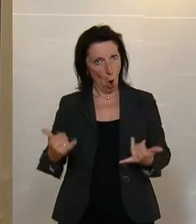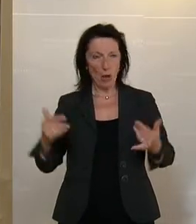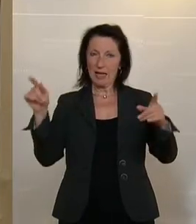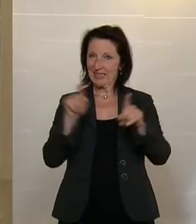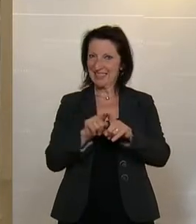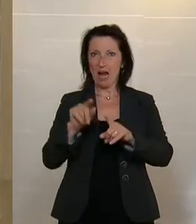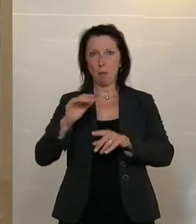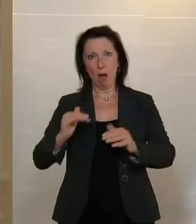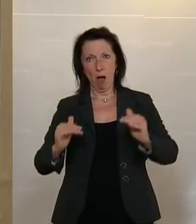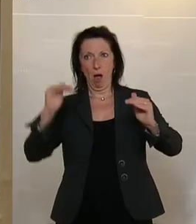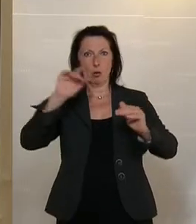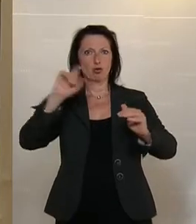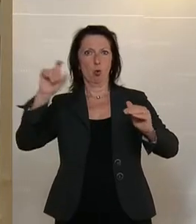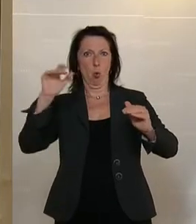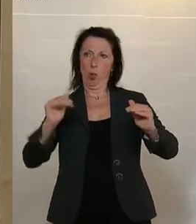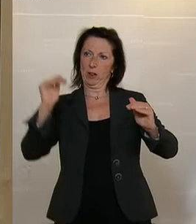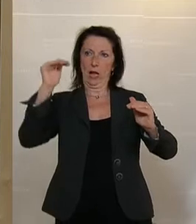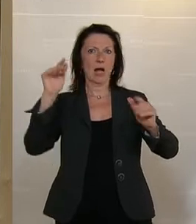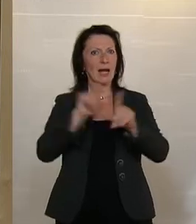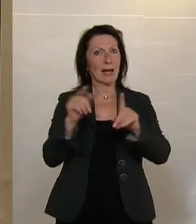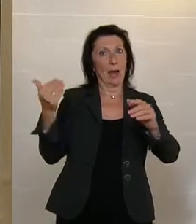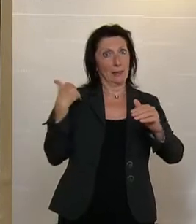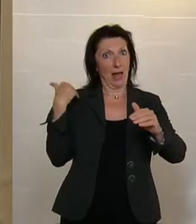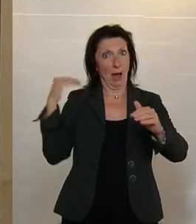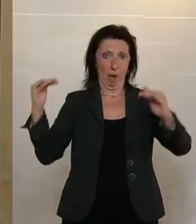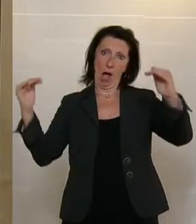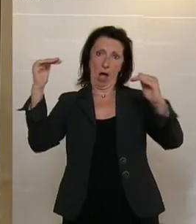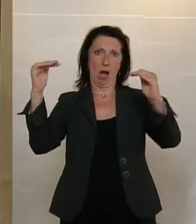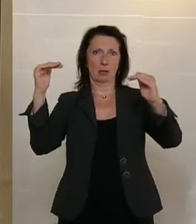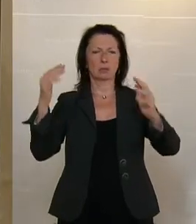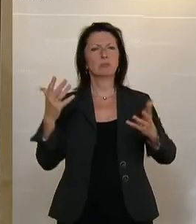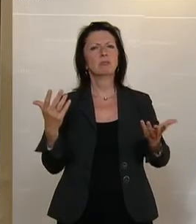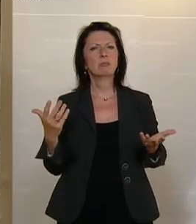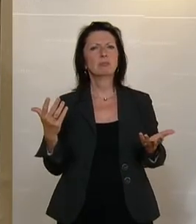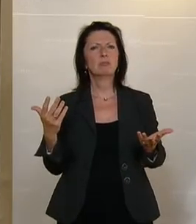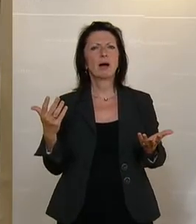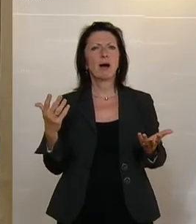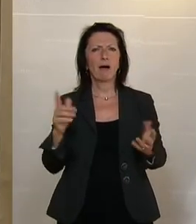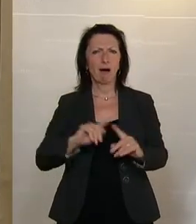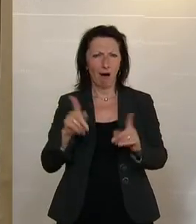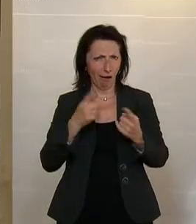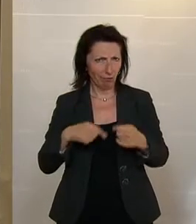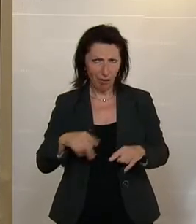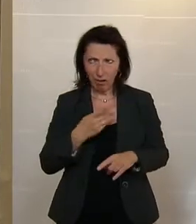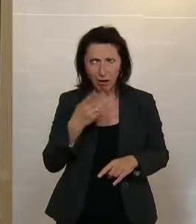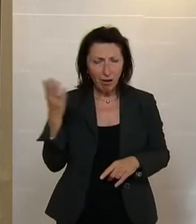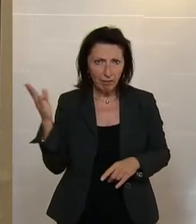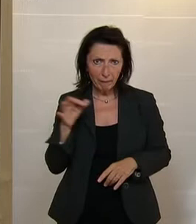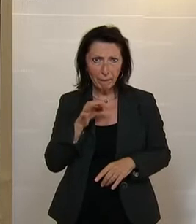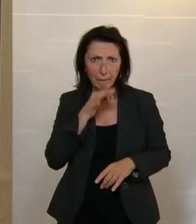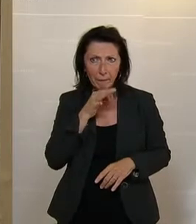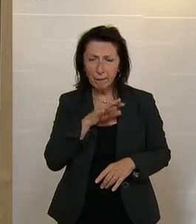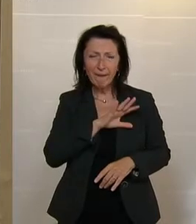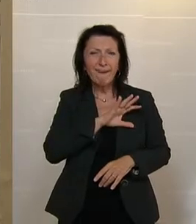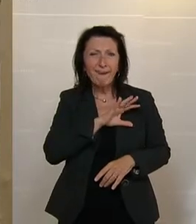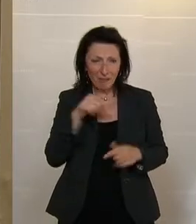Höhe. Und ich sage es hier noch einmal, welches Land kann das behaupten? Alle